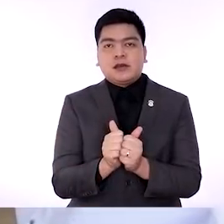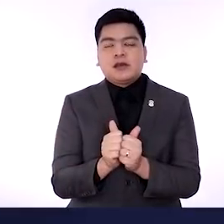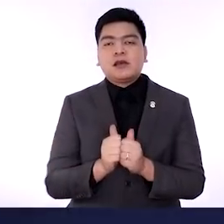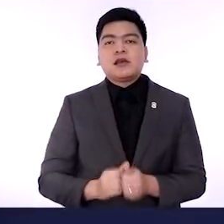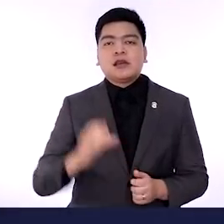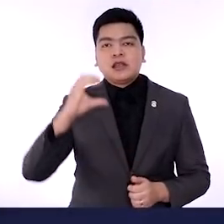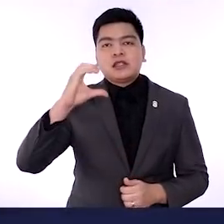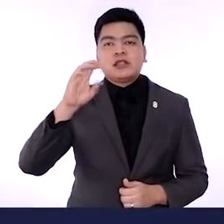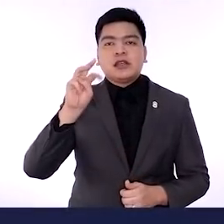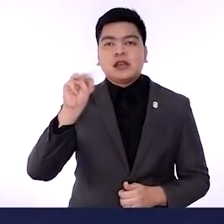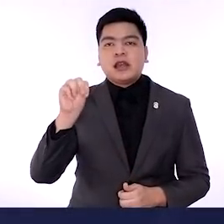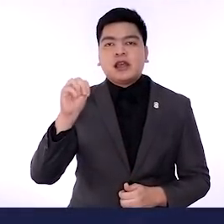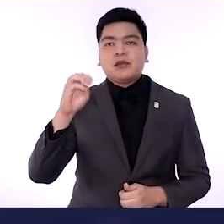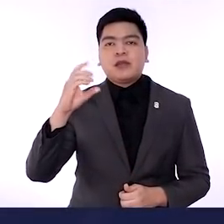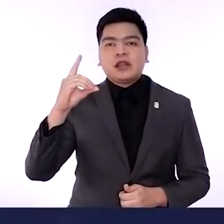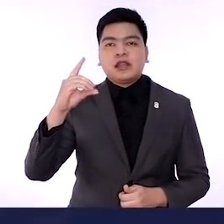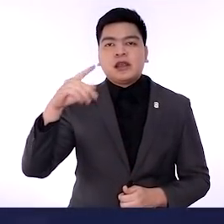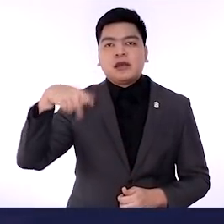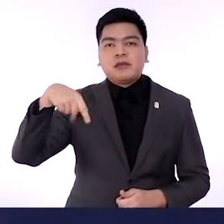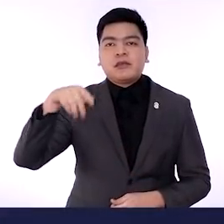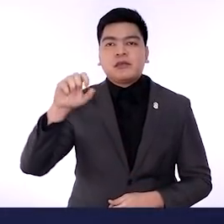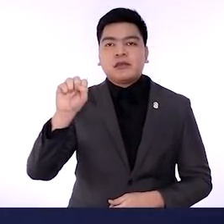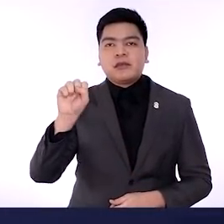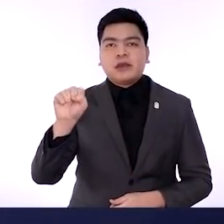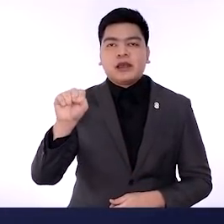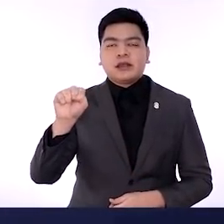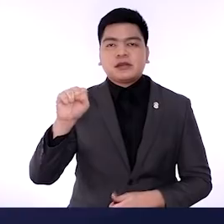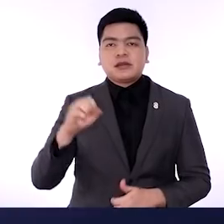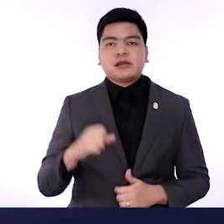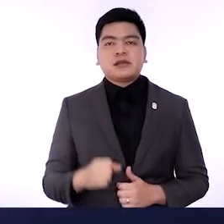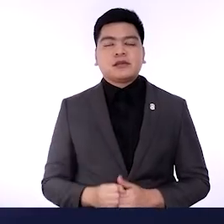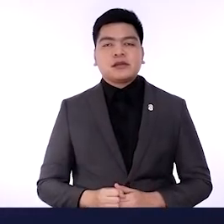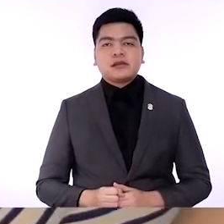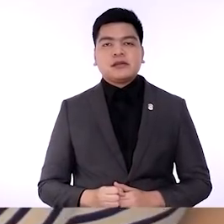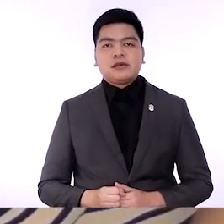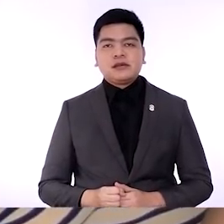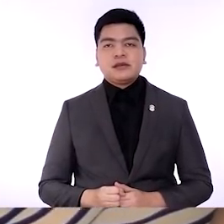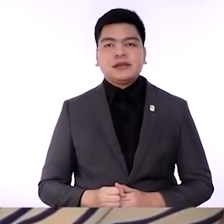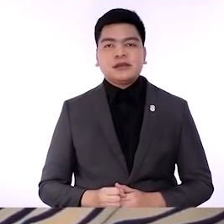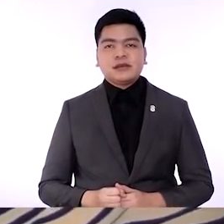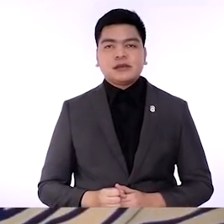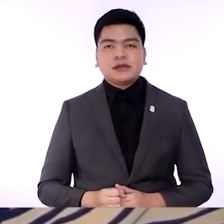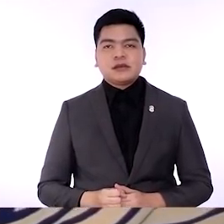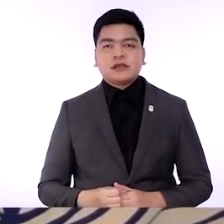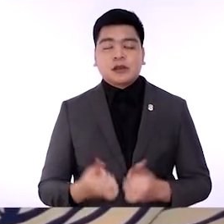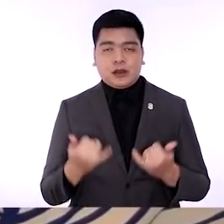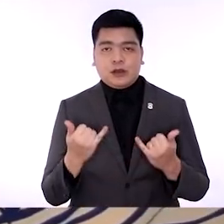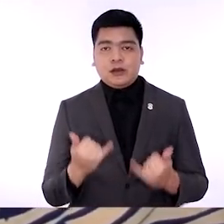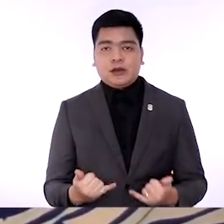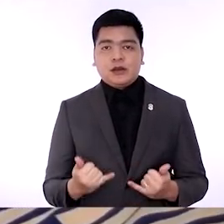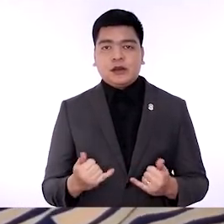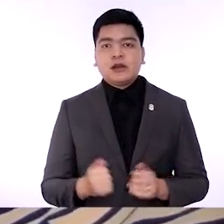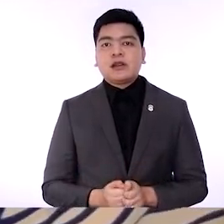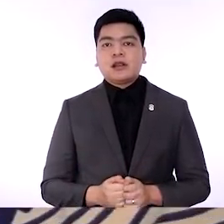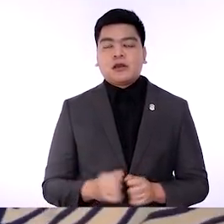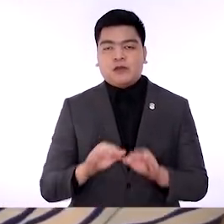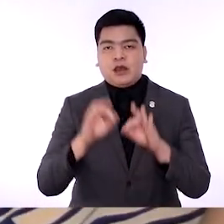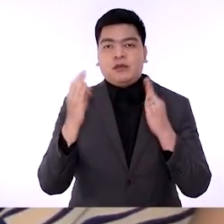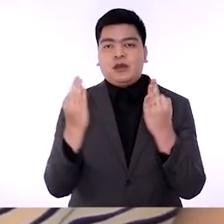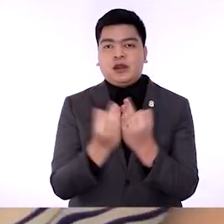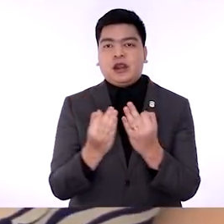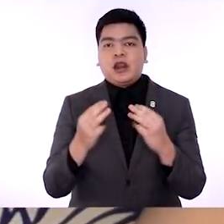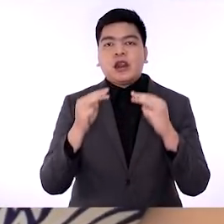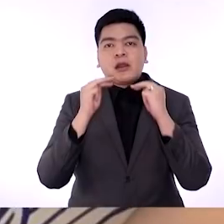Medical, Dental and Paramedical Society o CMDPS. Sa pagkakataong ito, ang pamilya ng